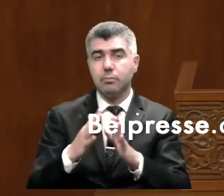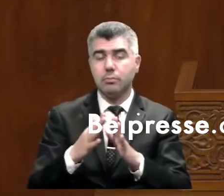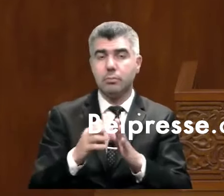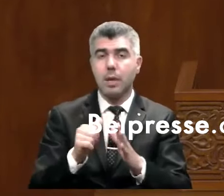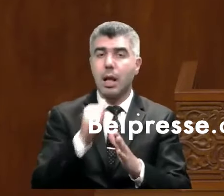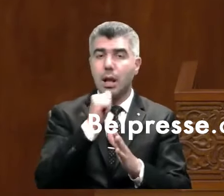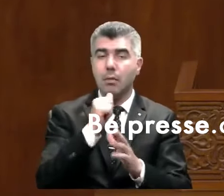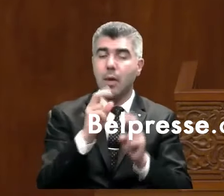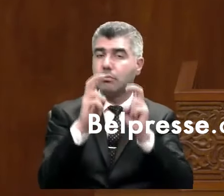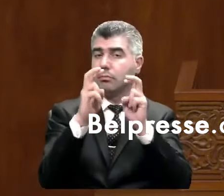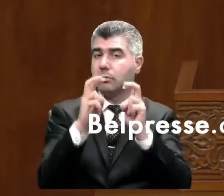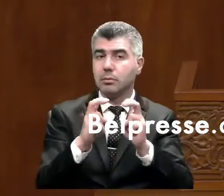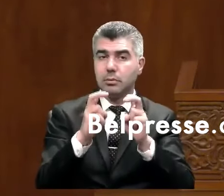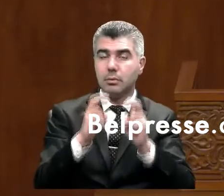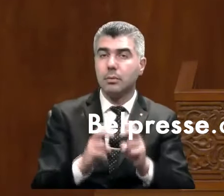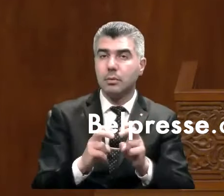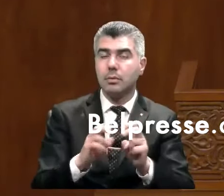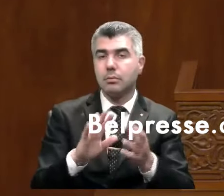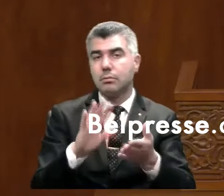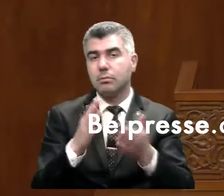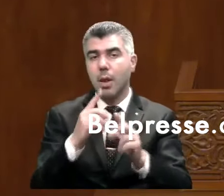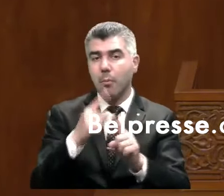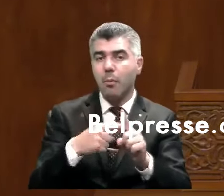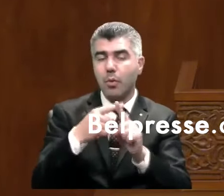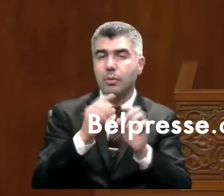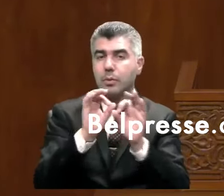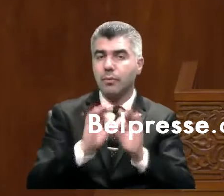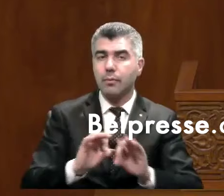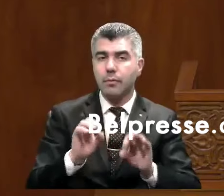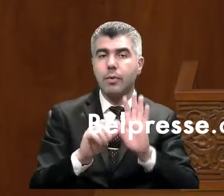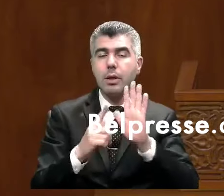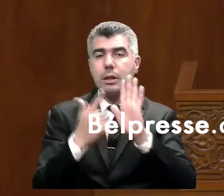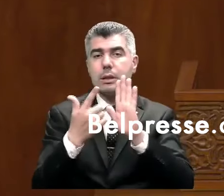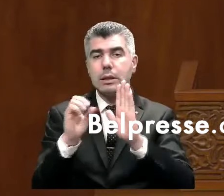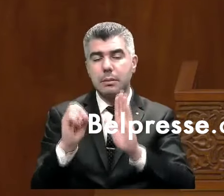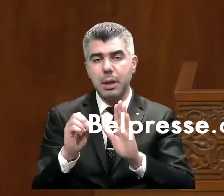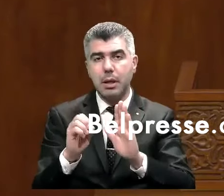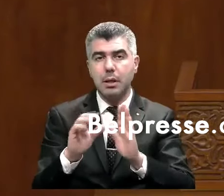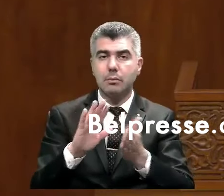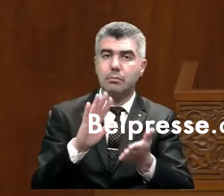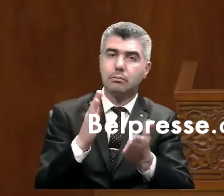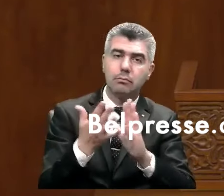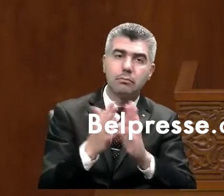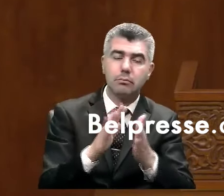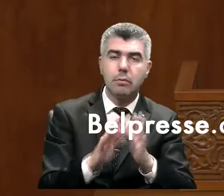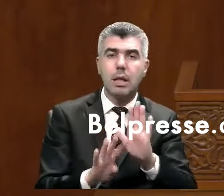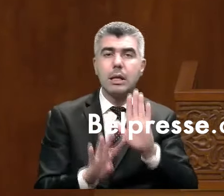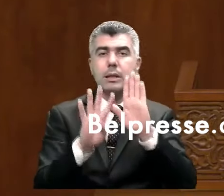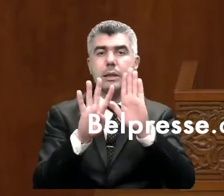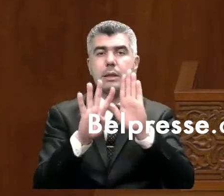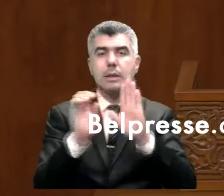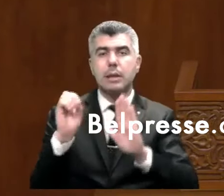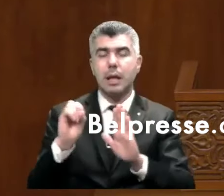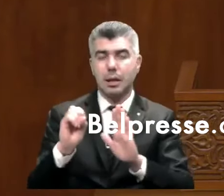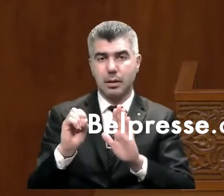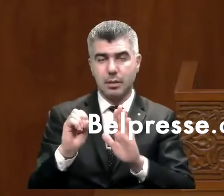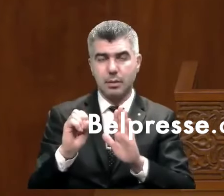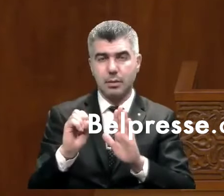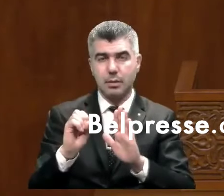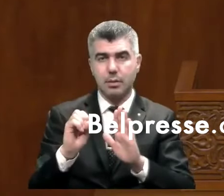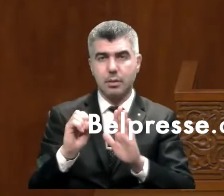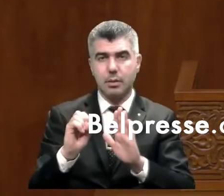ضعيفه جدا لا تتجاوز 70 حتى 90 يعني